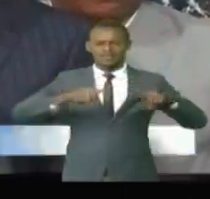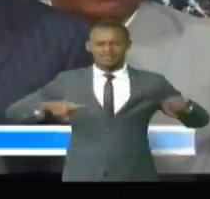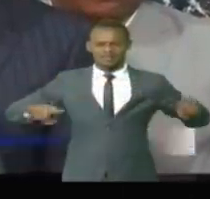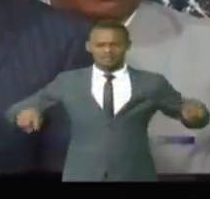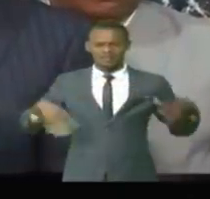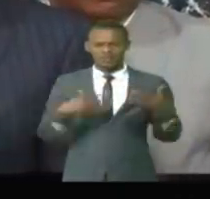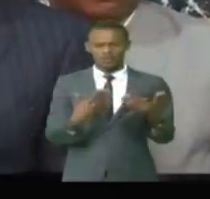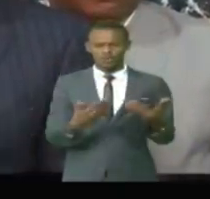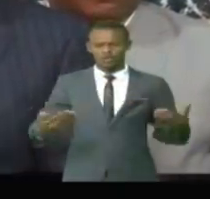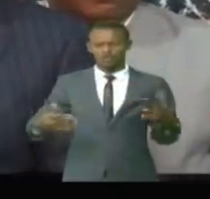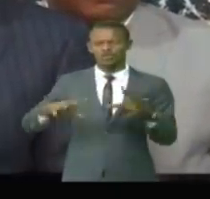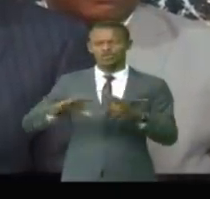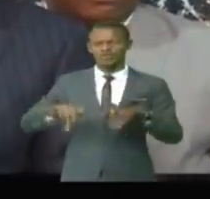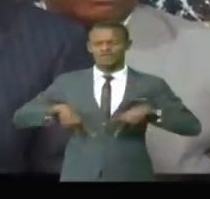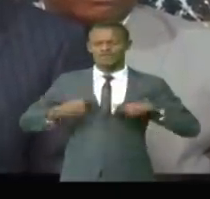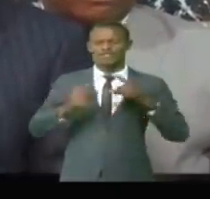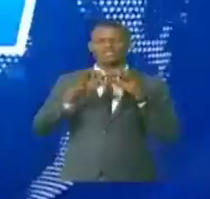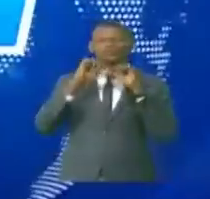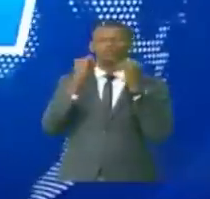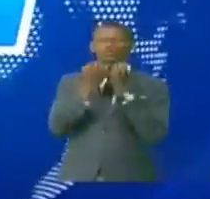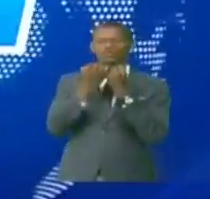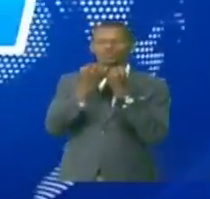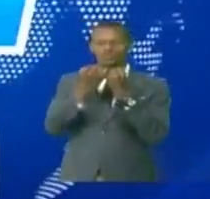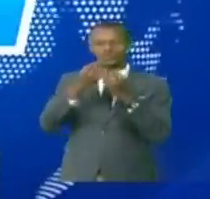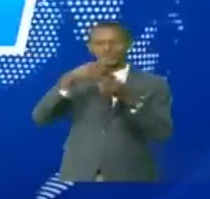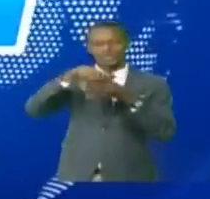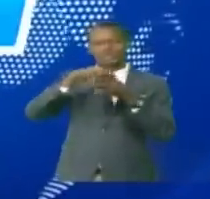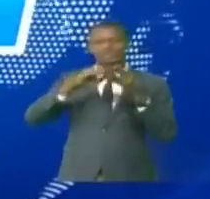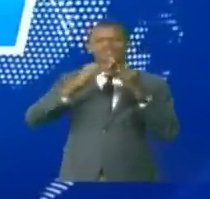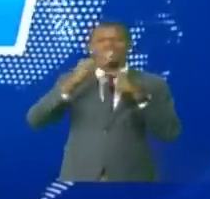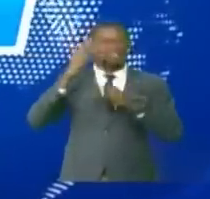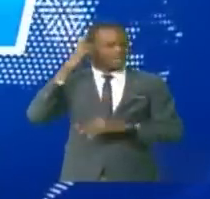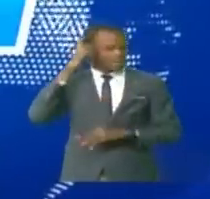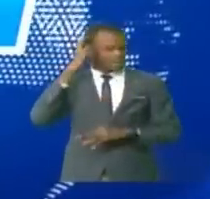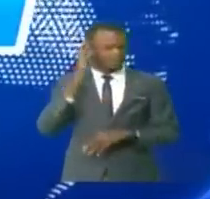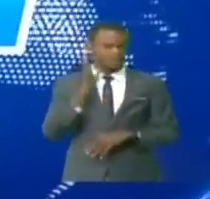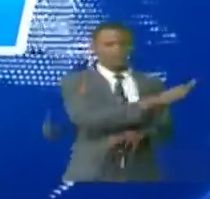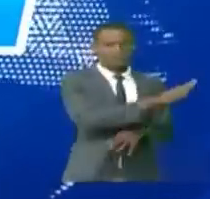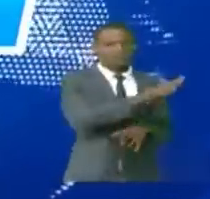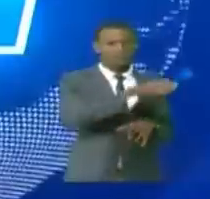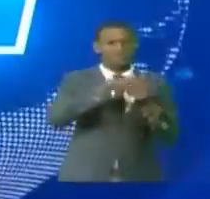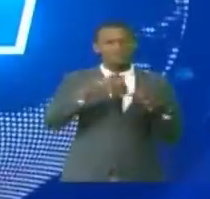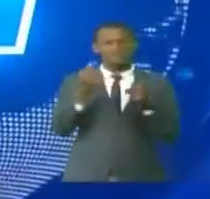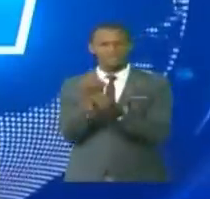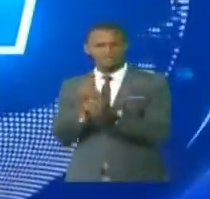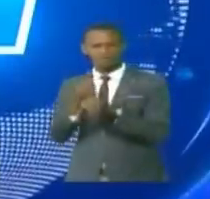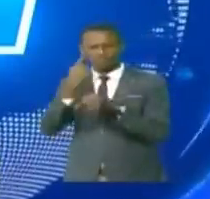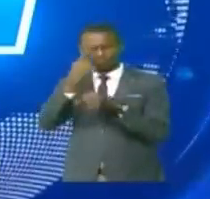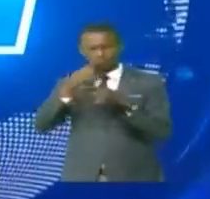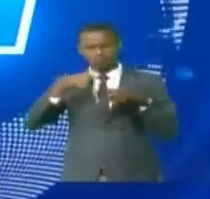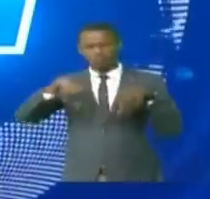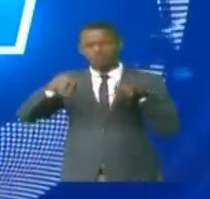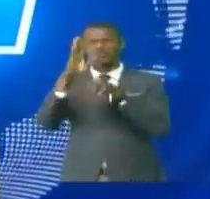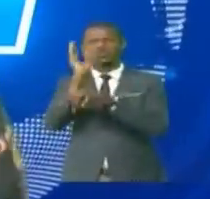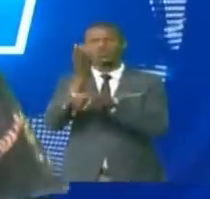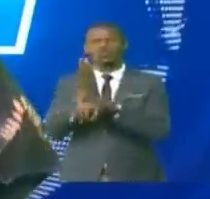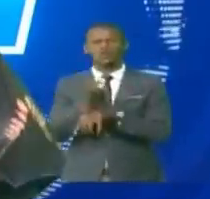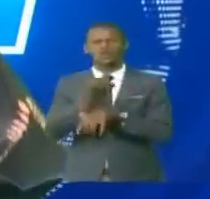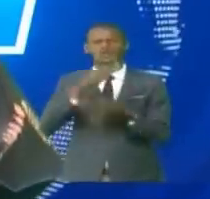de Kananga auprès de l'opinion. Les travaux des conférences budgétaires pour l'exercice de